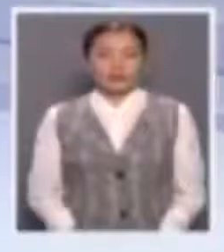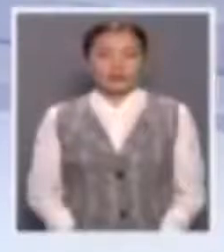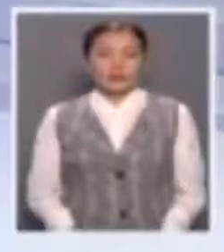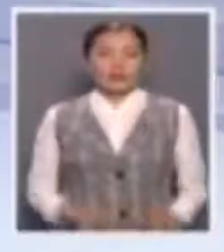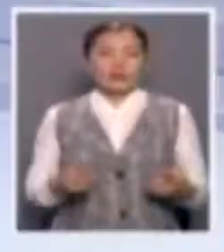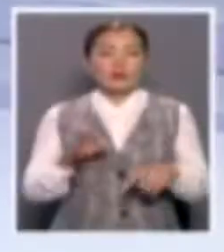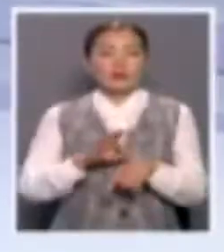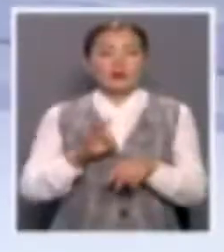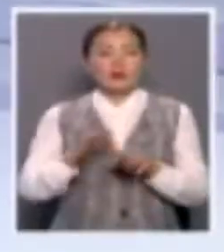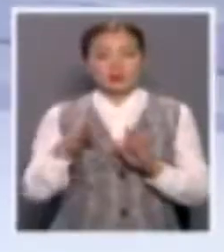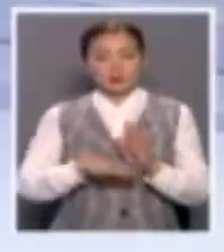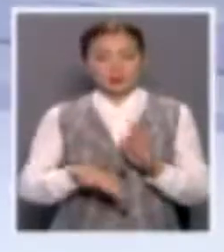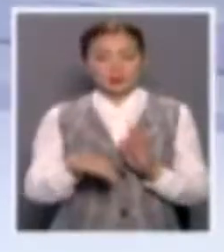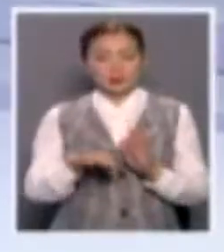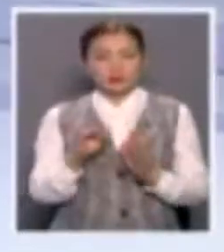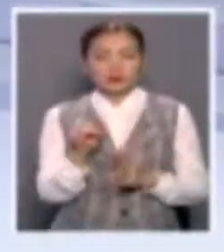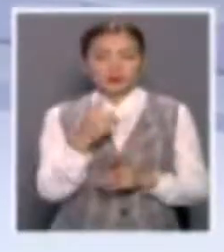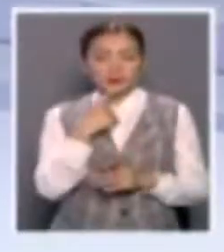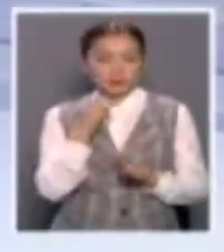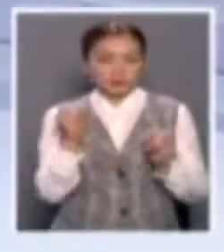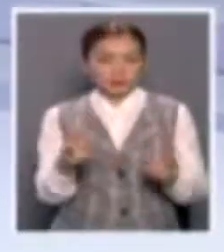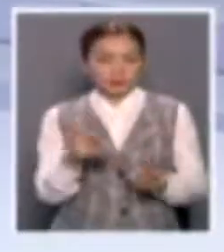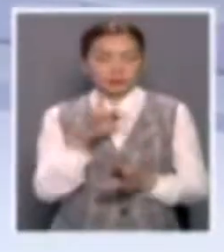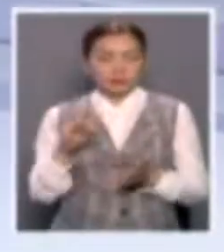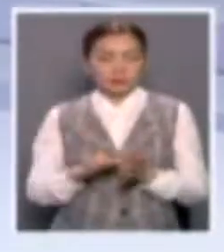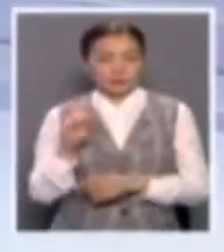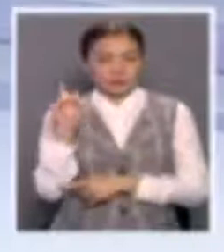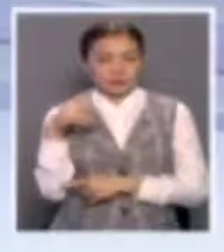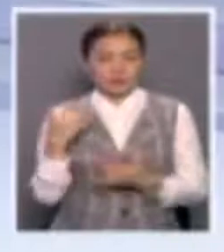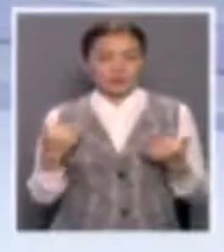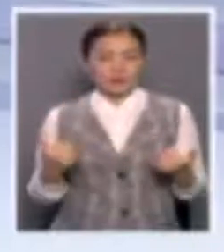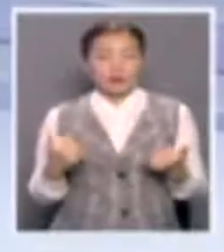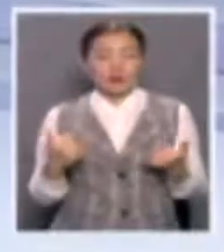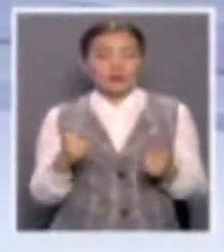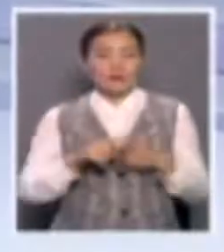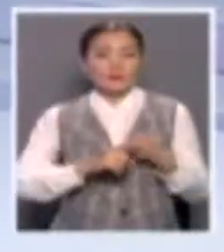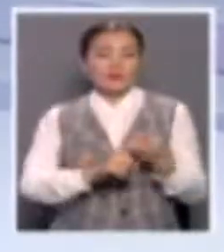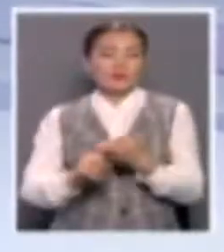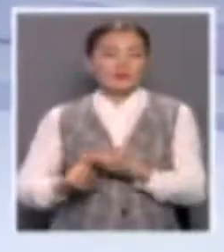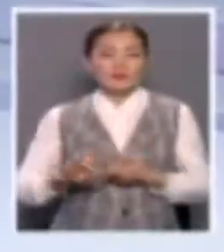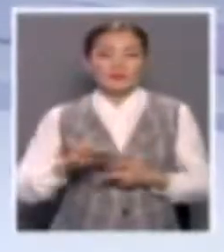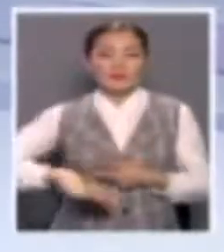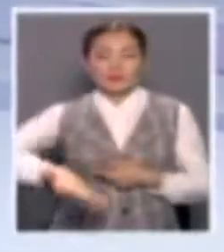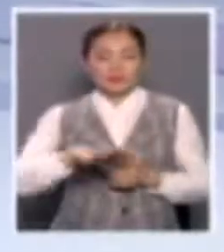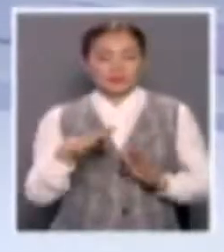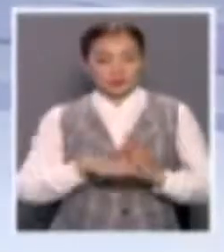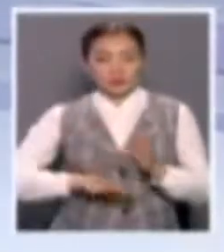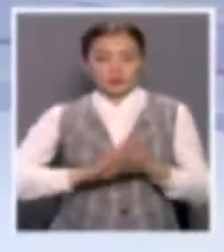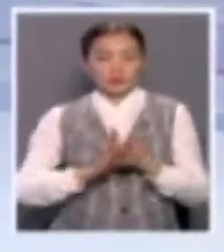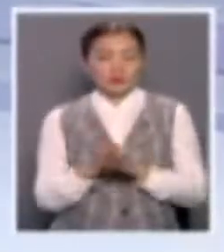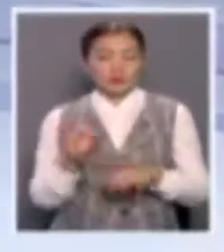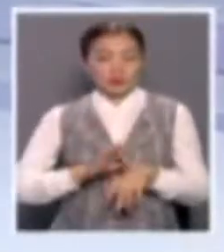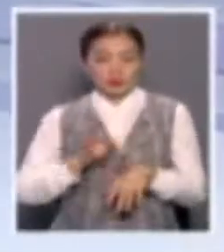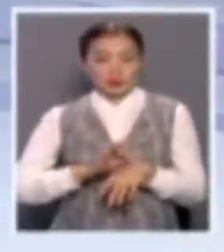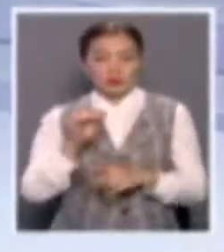Кесел кеуледі. Бүгінде Атырау қызыл аймақта тұрған жалғыз өңір. Вирус тұтанған шырпыдай облысты шарпып барады. Ауру